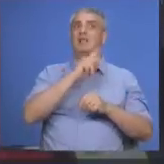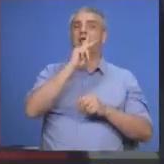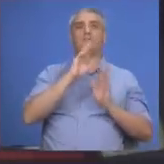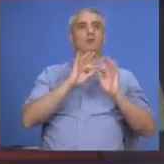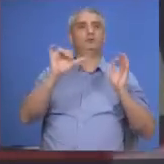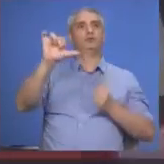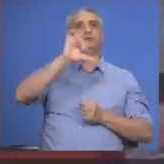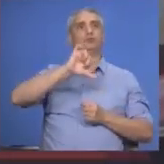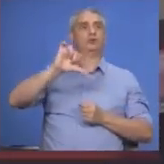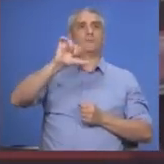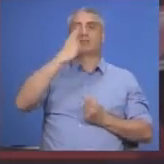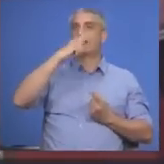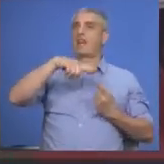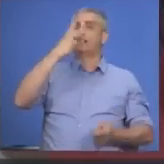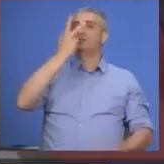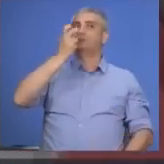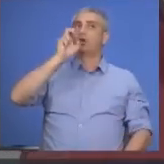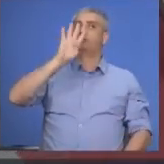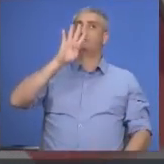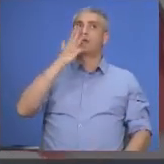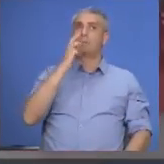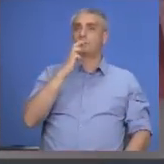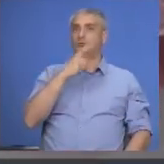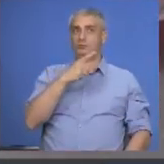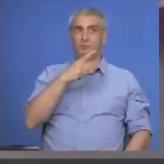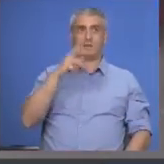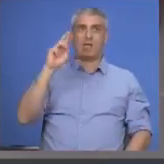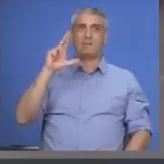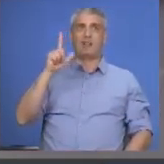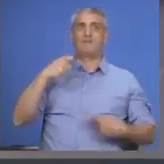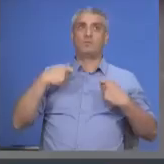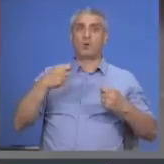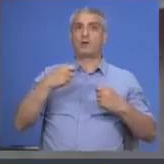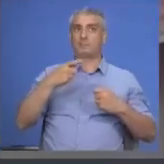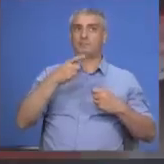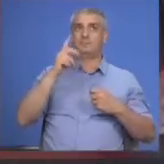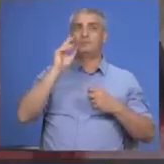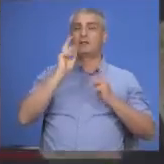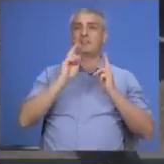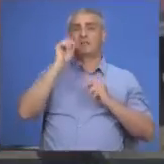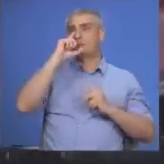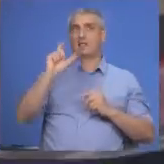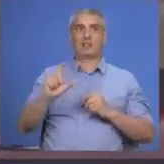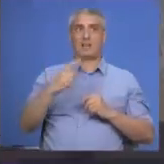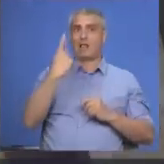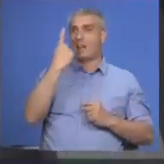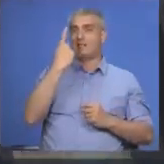שמן זית ליטר ב34.90, ברמי לוי נמכר שמן זית קטית מדגם איטליה ליטר